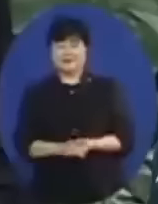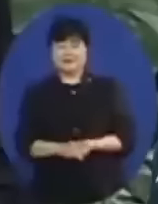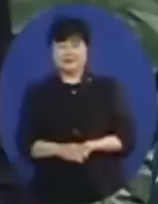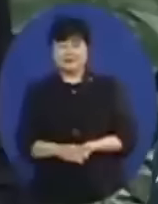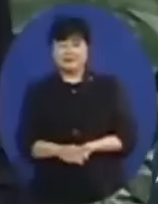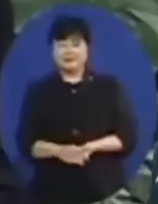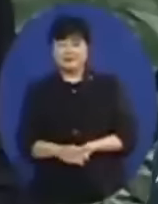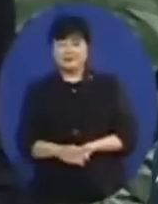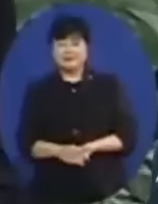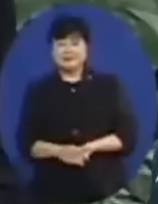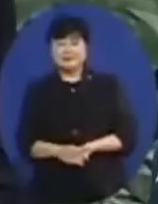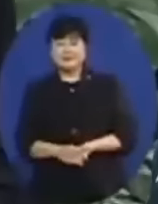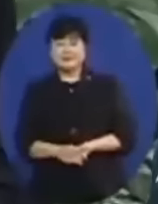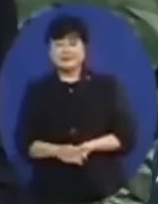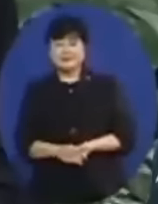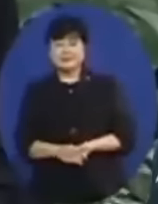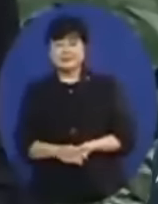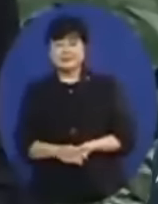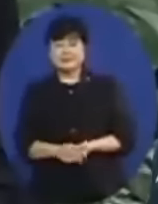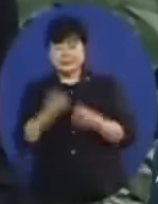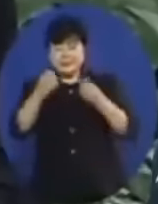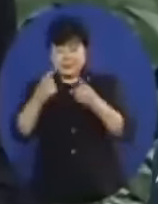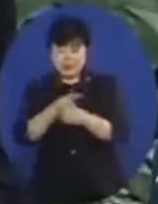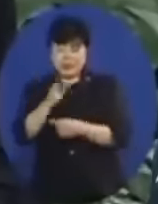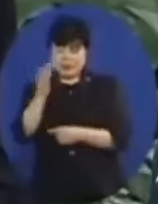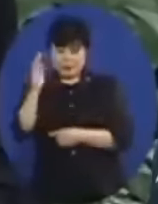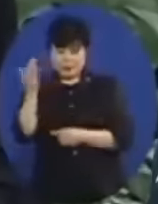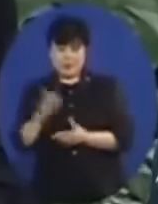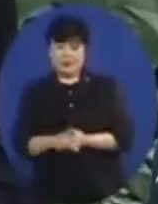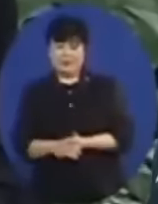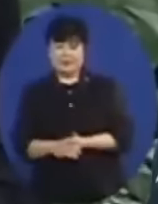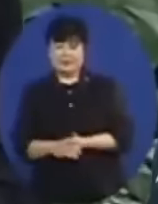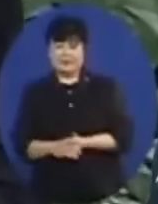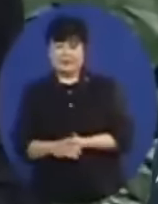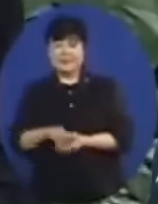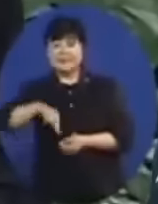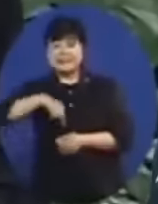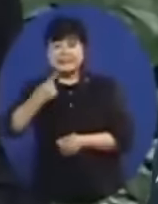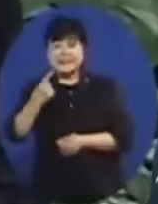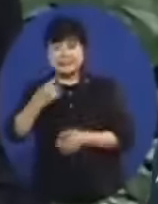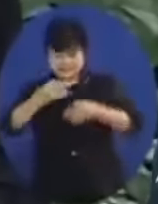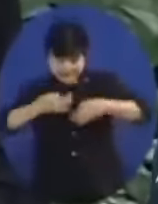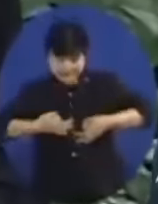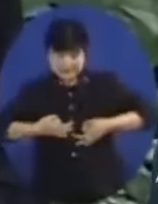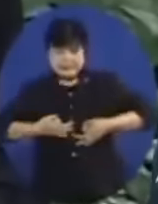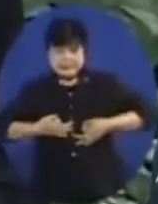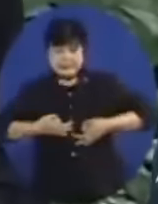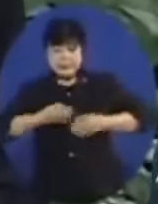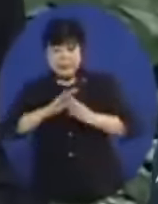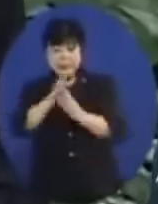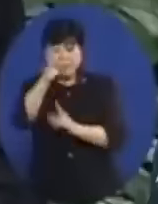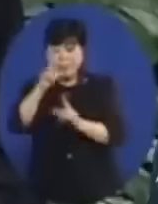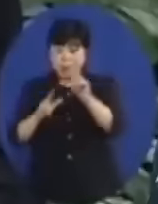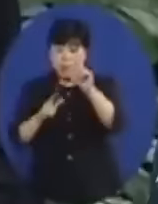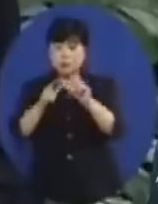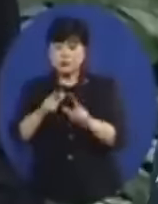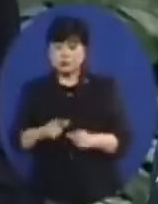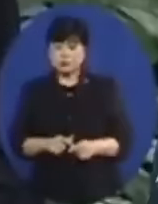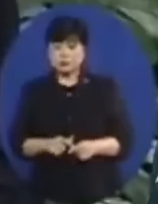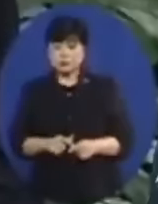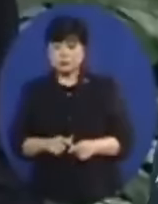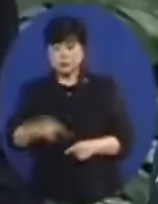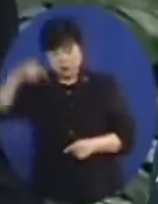변화가 되는 것입니다. 그리고 새 사람이 되어요. 자기 자신이 변화되는 것을 자기가 알 수 있는